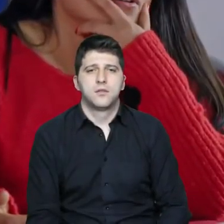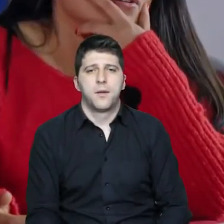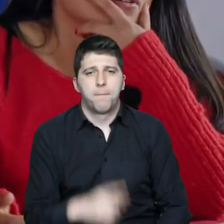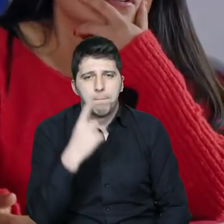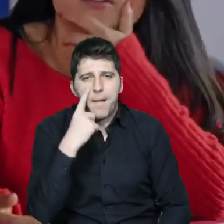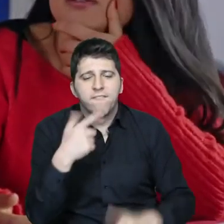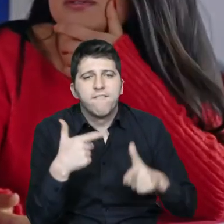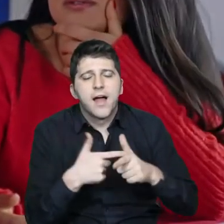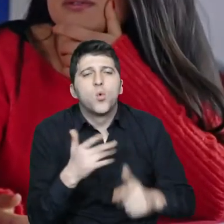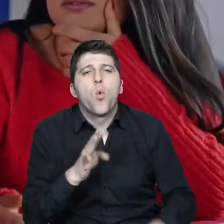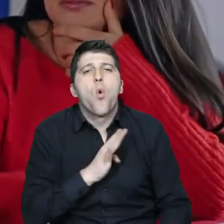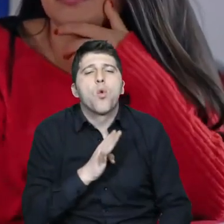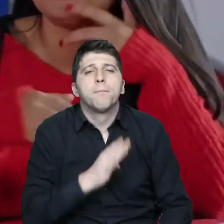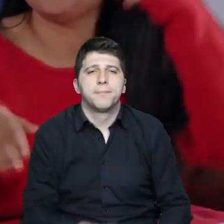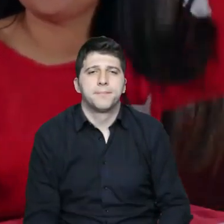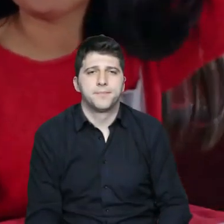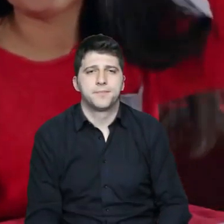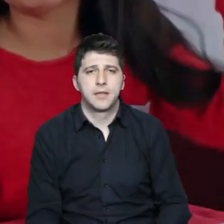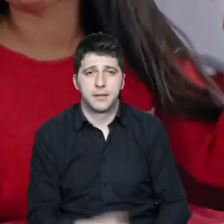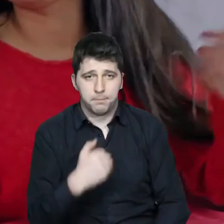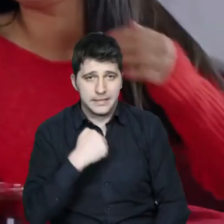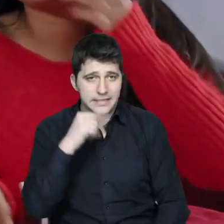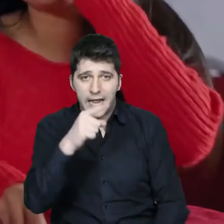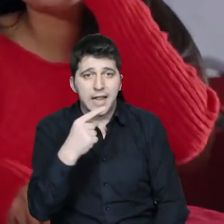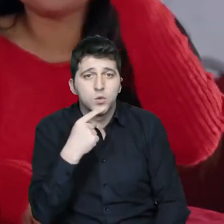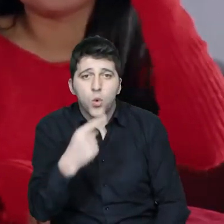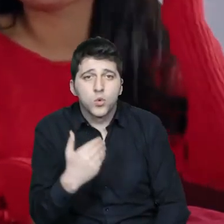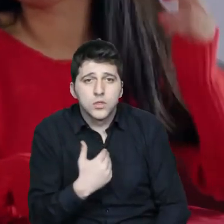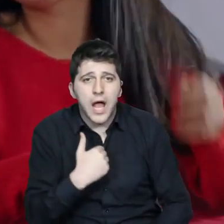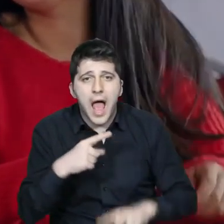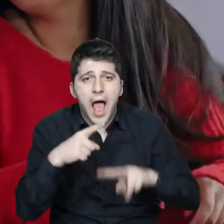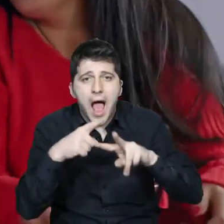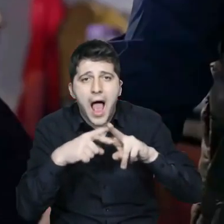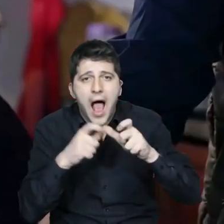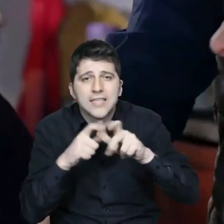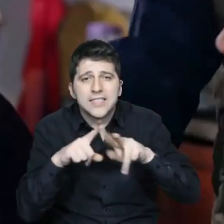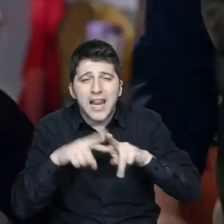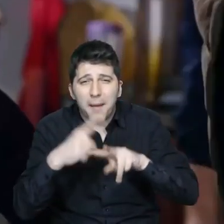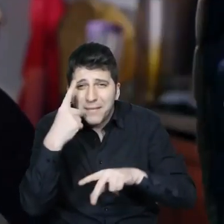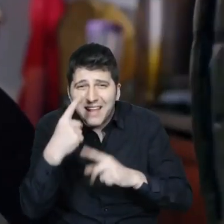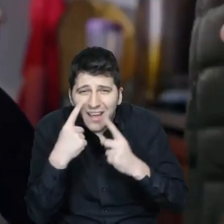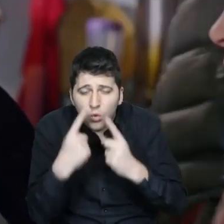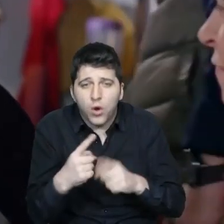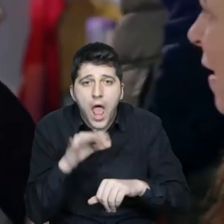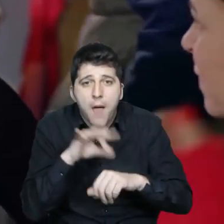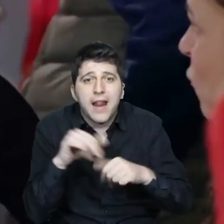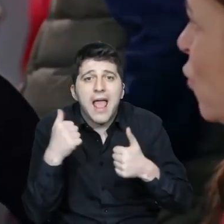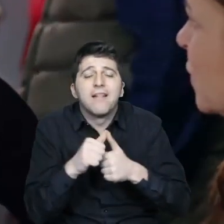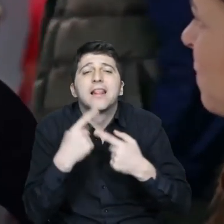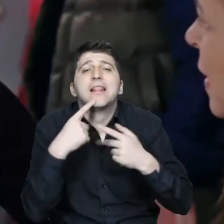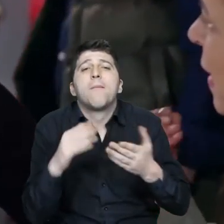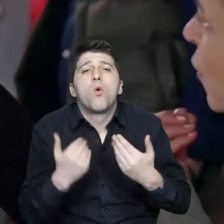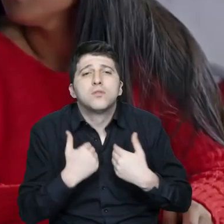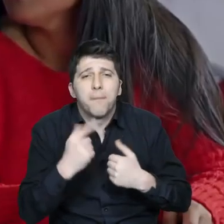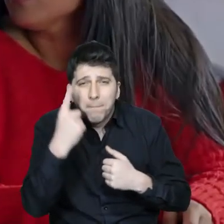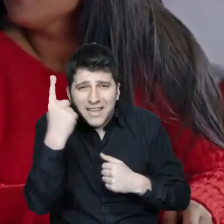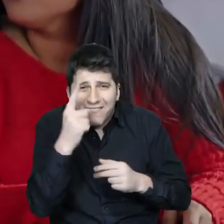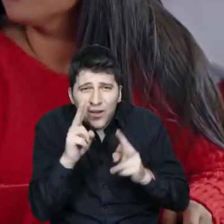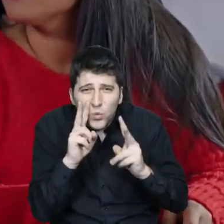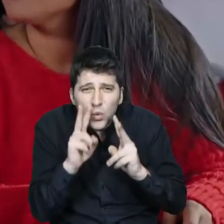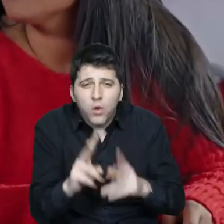Bak Fatih, oğlum. Biz sana diyoruz ki Asena'yı bir kere gör. Ya hemen evlen demiyoruz ki. Sadece bir